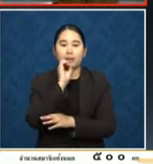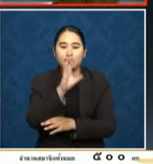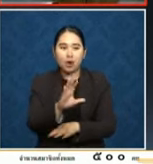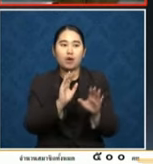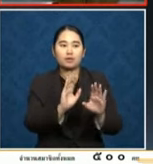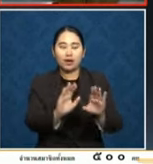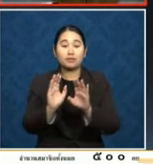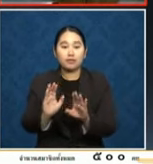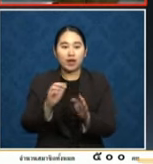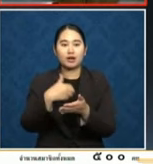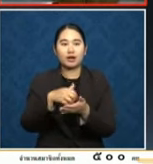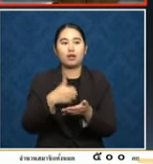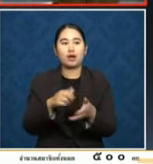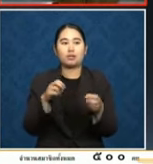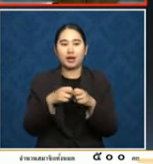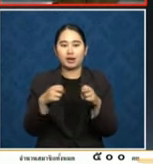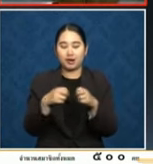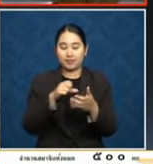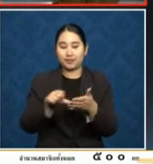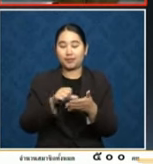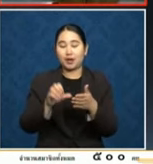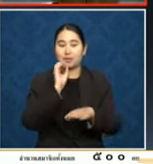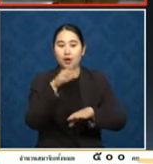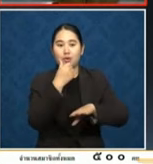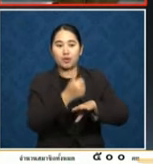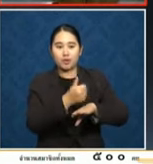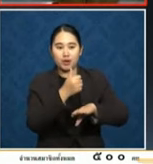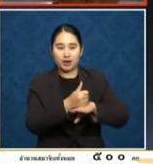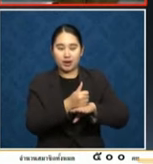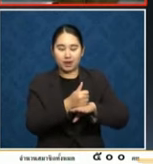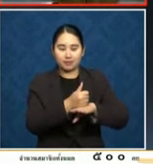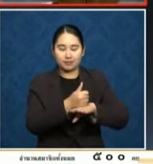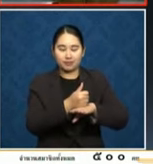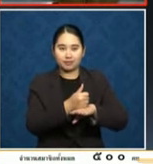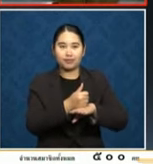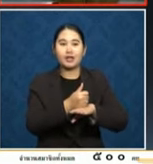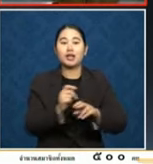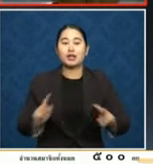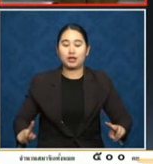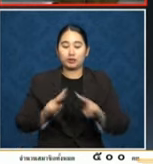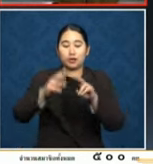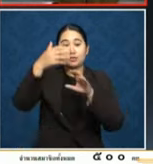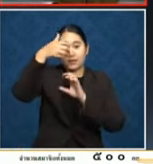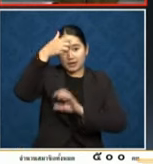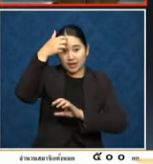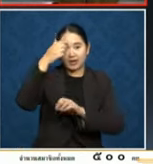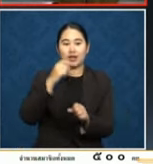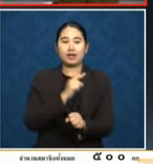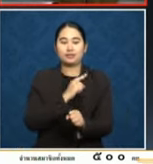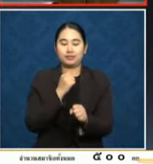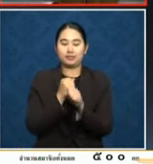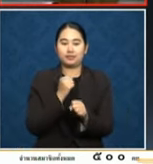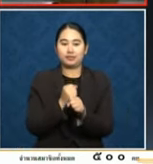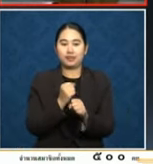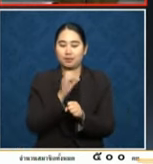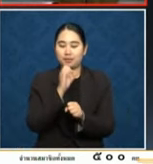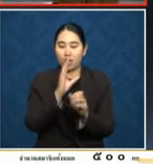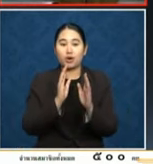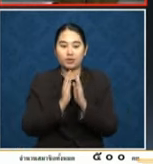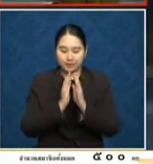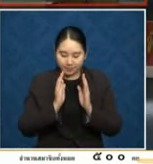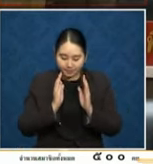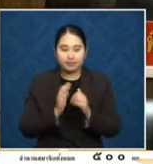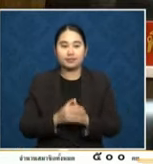ารือนี้กับท่านประธานสภาถึงอธิบดีกรมส่งเสริมการปกครองท้องถิ่นกระทรวงมหาดไทยและหน่วยงานที่รับผิดชอบขอบคุณท่านประธ